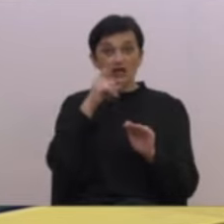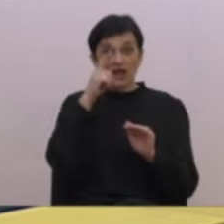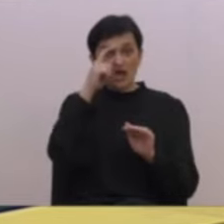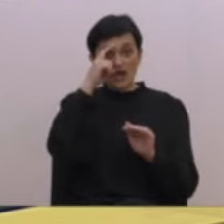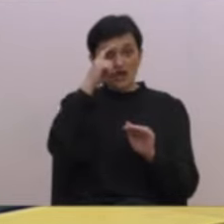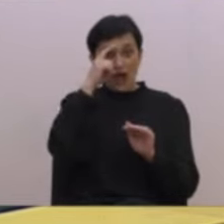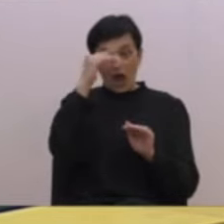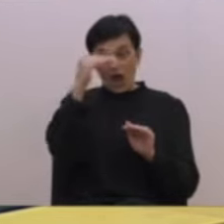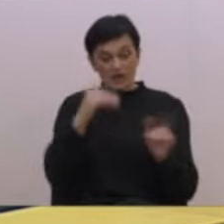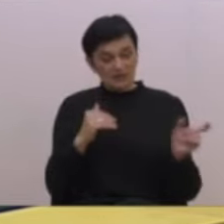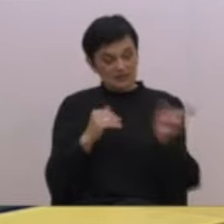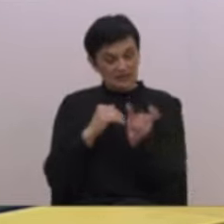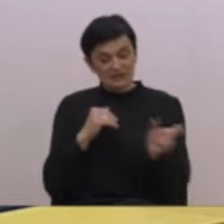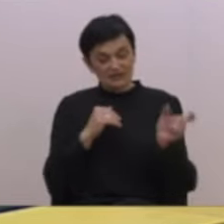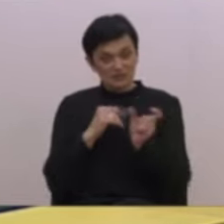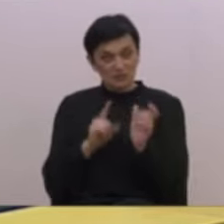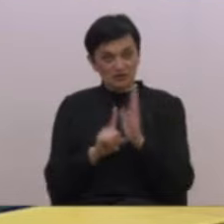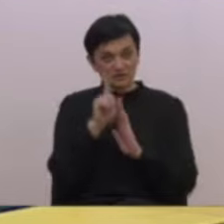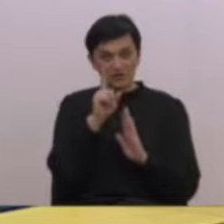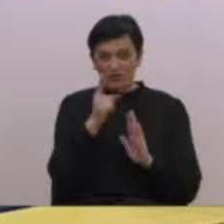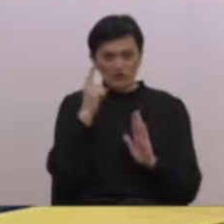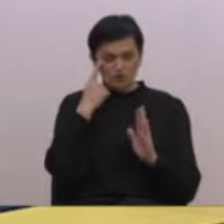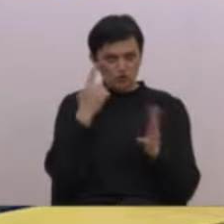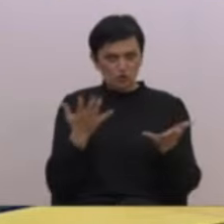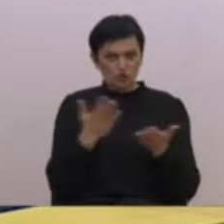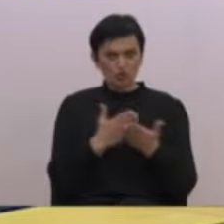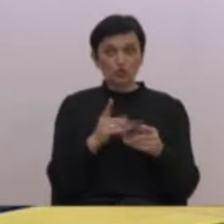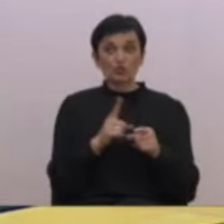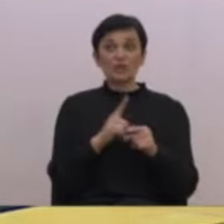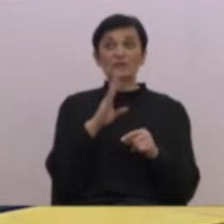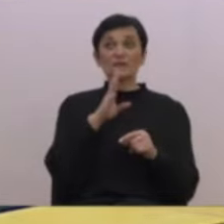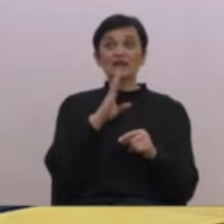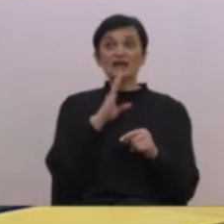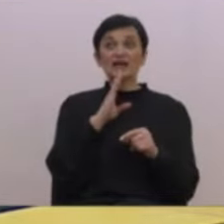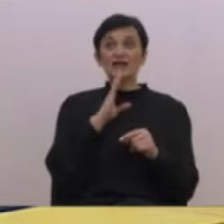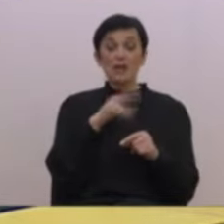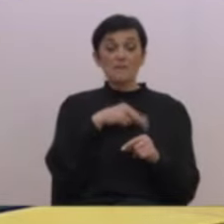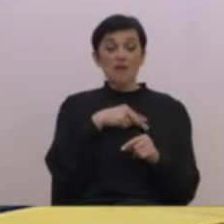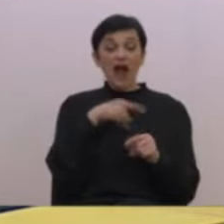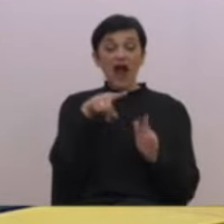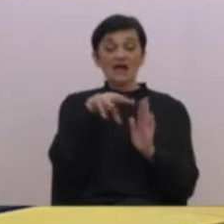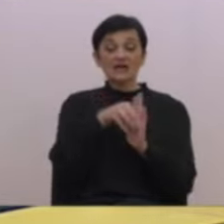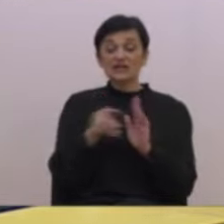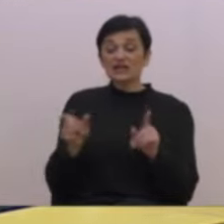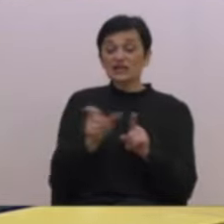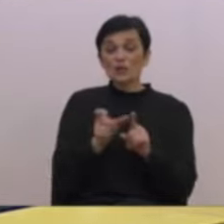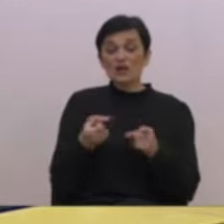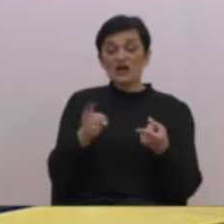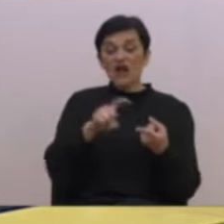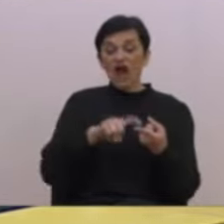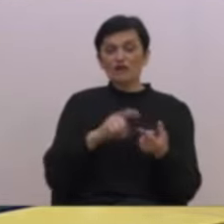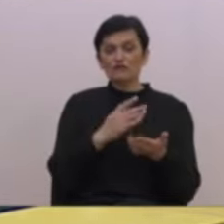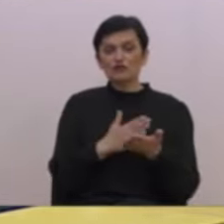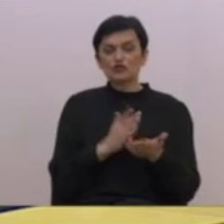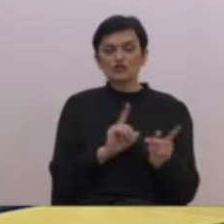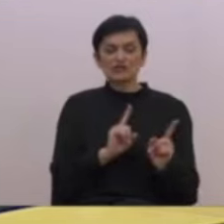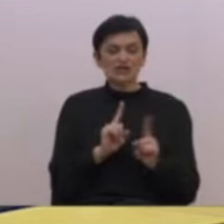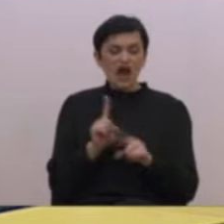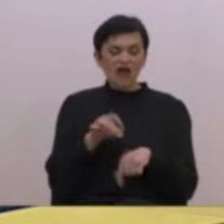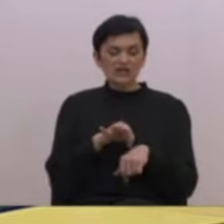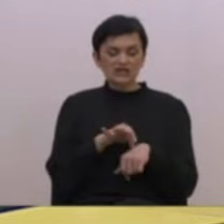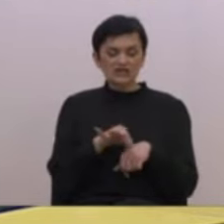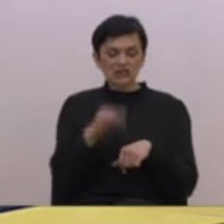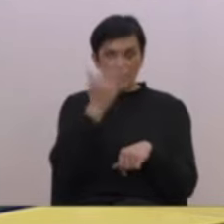ზრუნვა, ანუ ხო სისულელე უბრალოდ თქვათ რომ ქალების კოტირება პარლამენტში რაიმე არა კავშირში არის რაღაც ტიპის